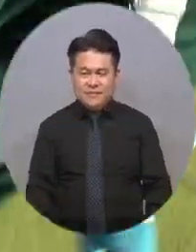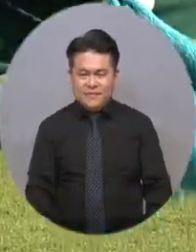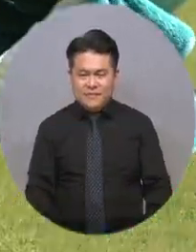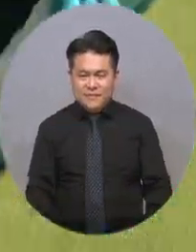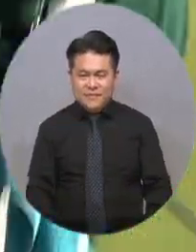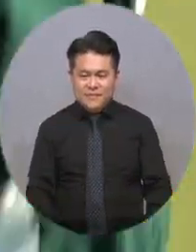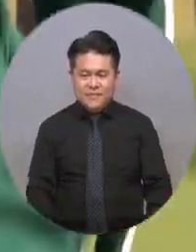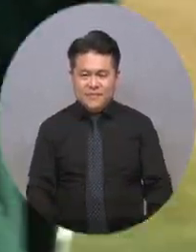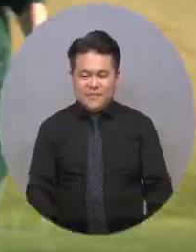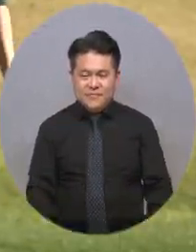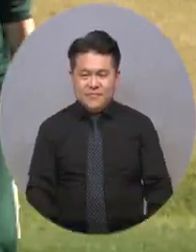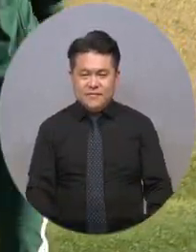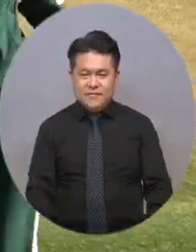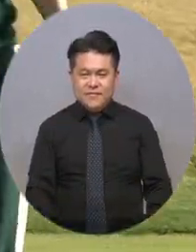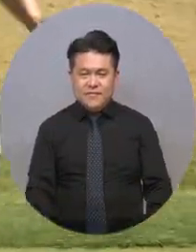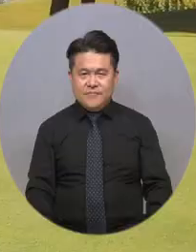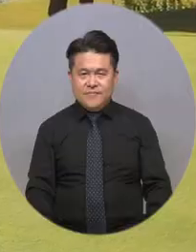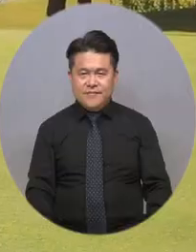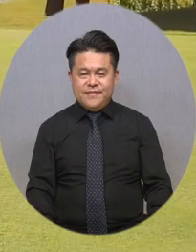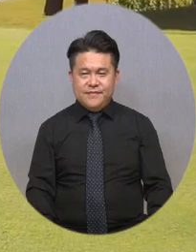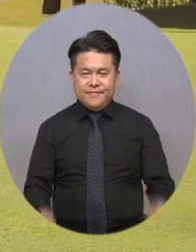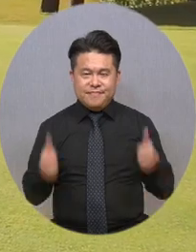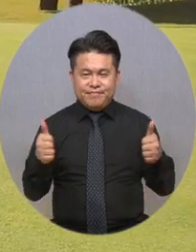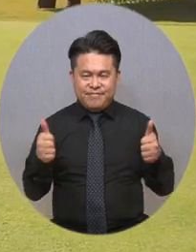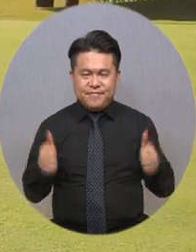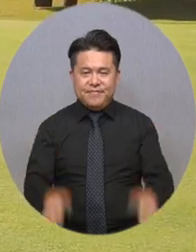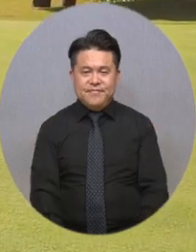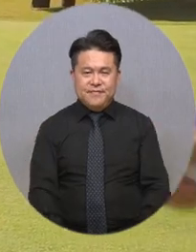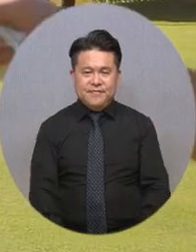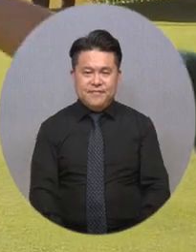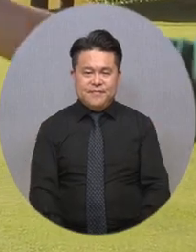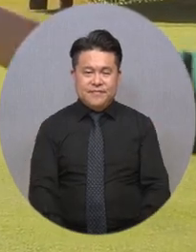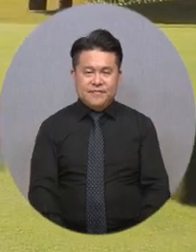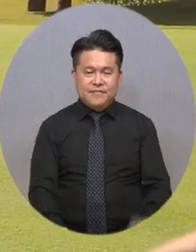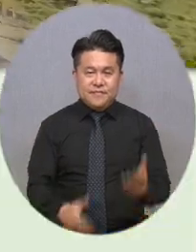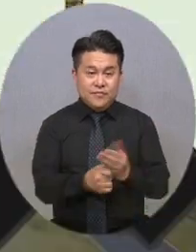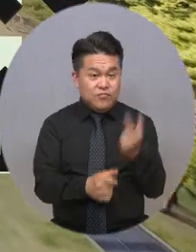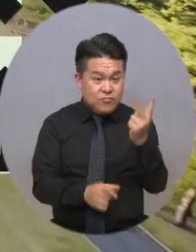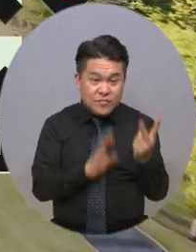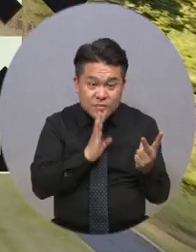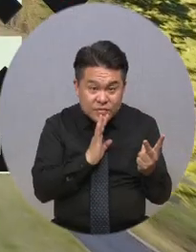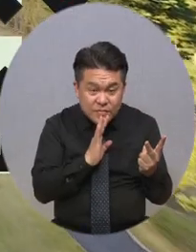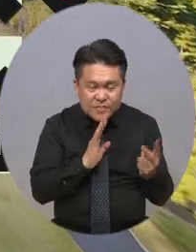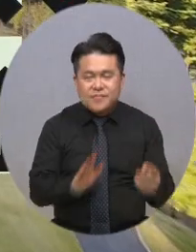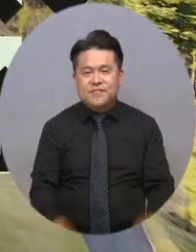와! 뭐죠? 버디하면 진짜 안 돼? 그러니까.